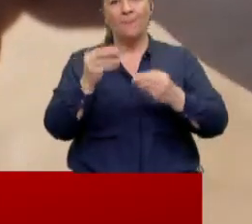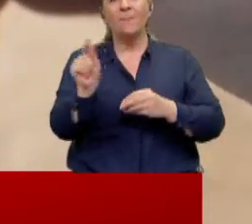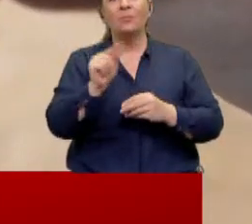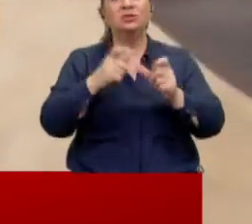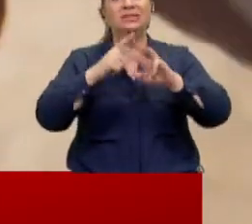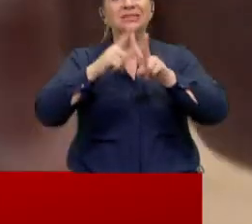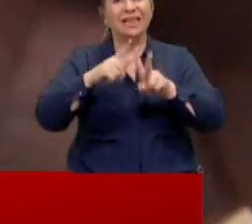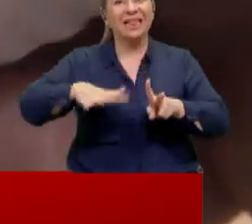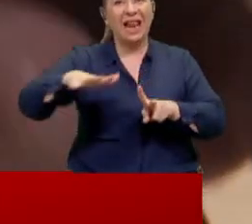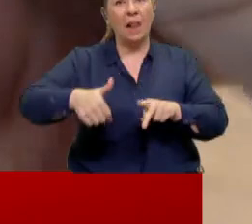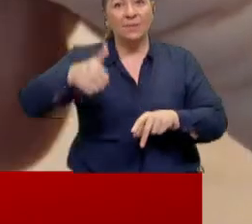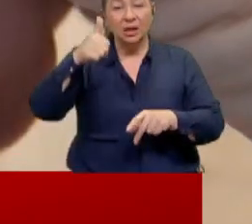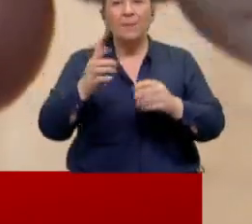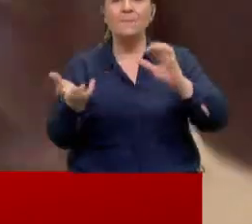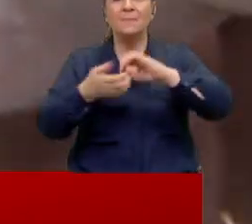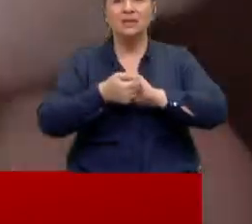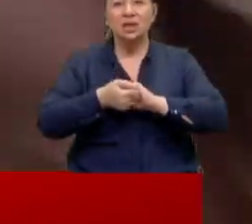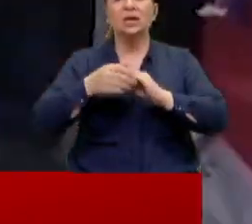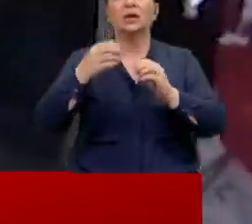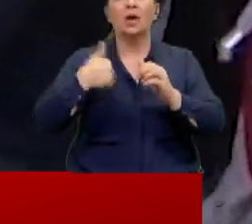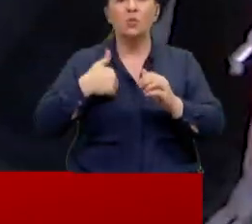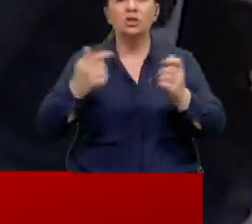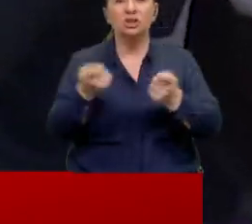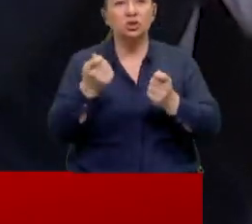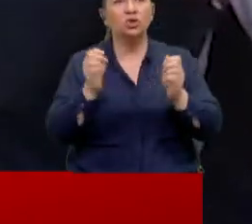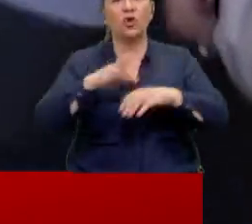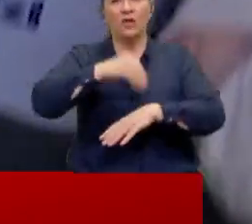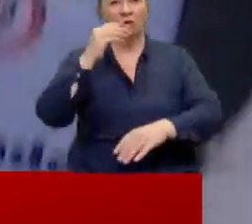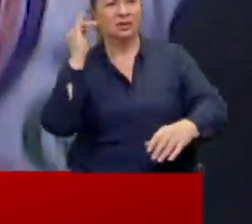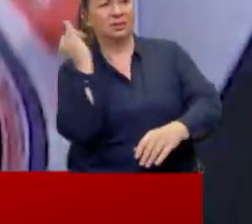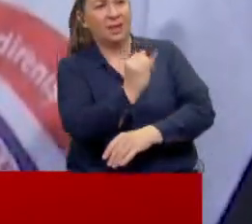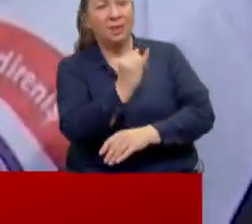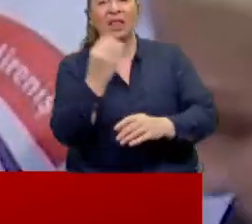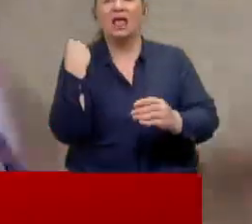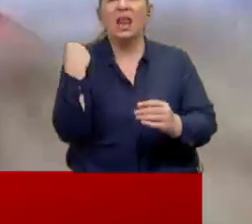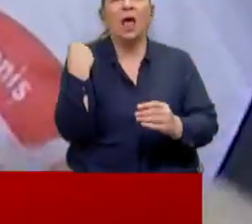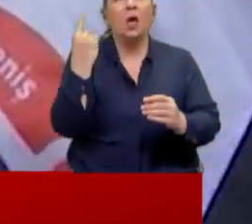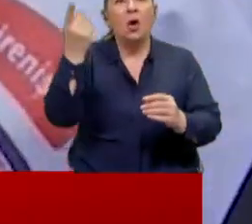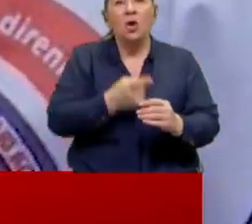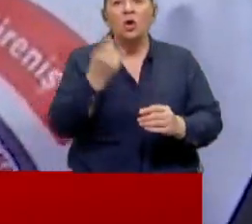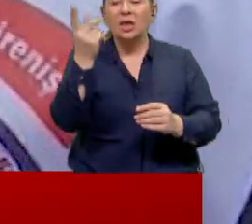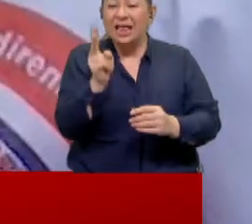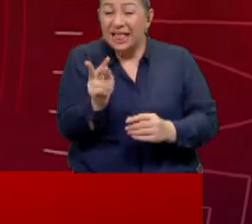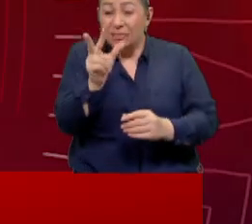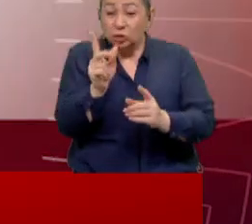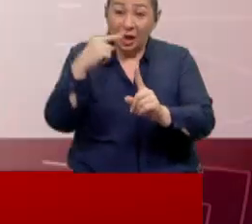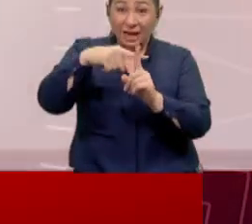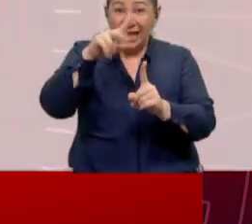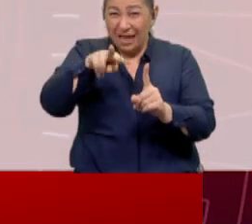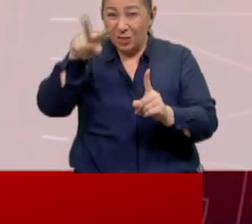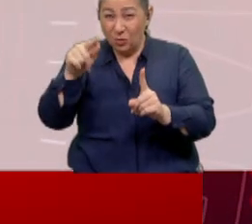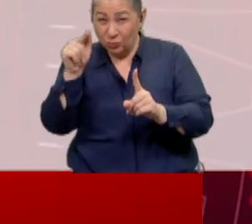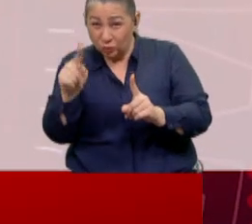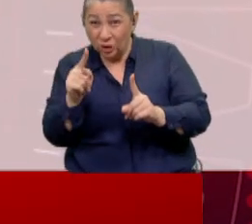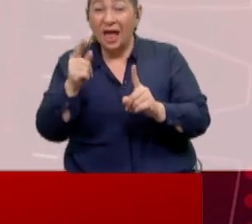Sen Genel Başkanı'na Birleşik Kamu İş Konfederasyonu tepki gösterirken yeni oranlarla yani %7,5 artı